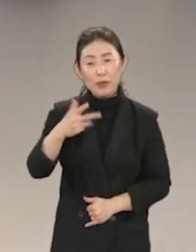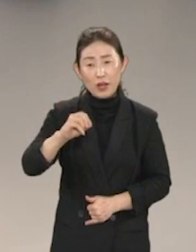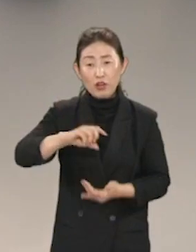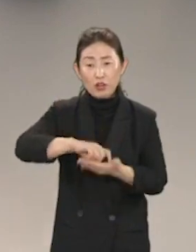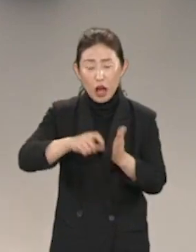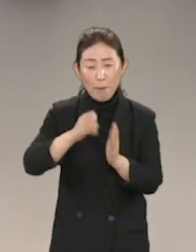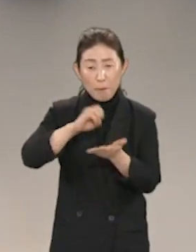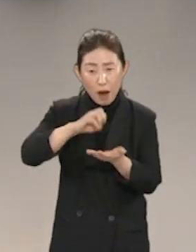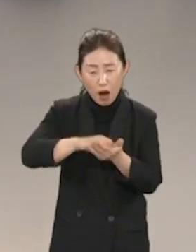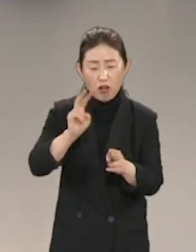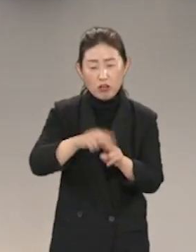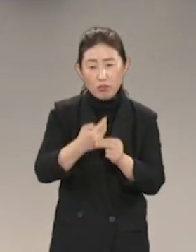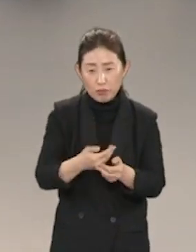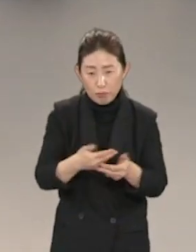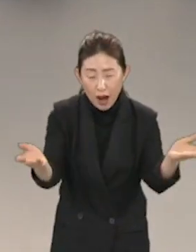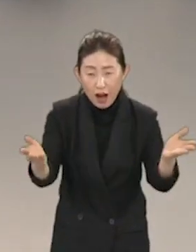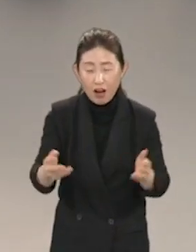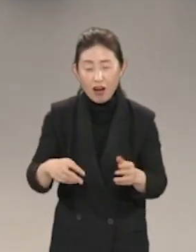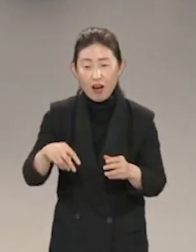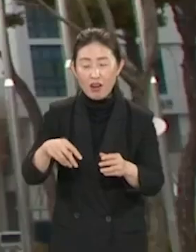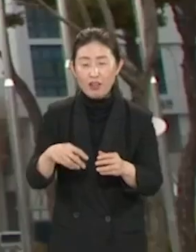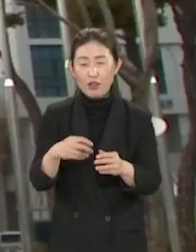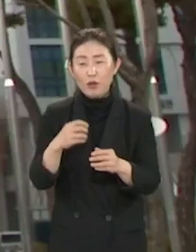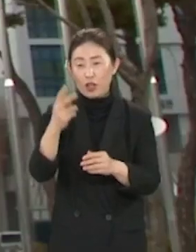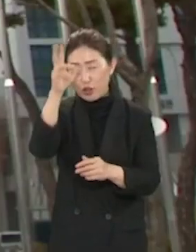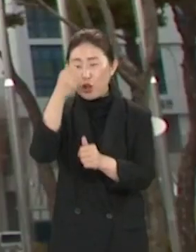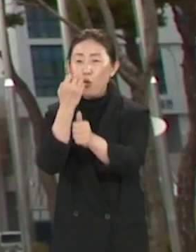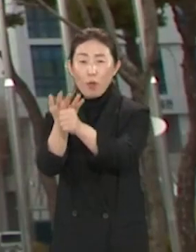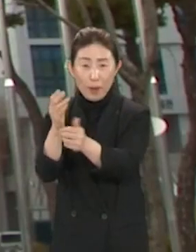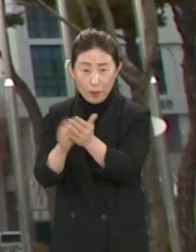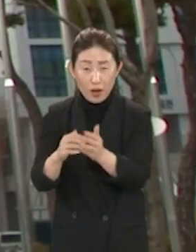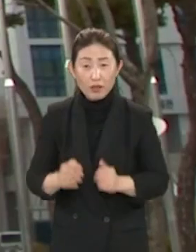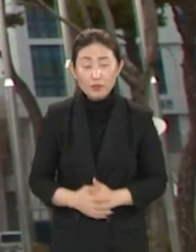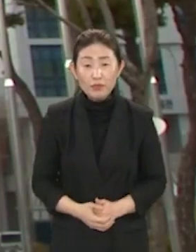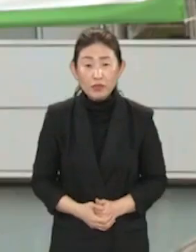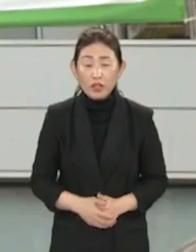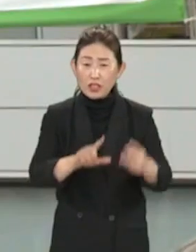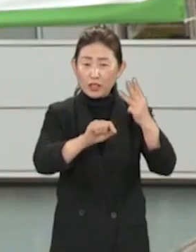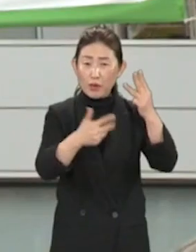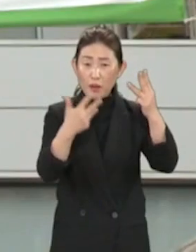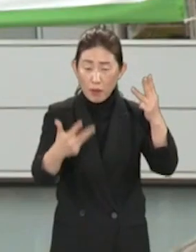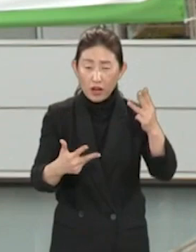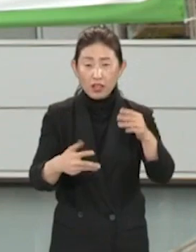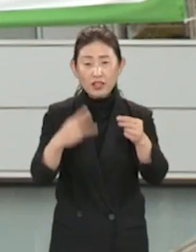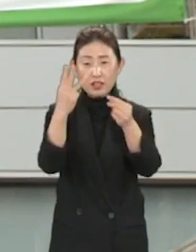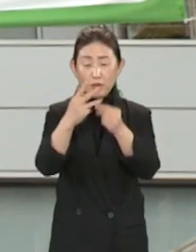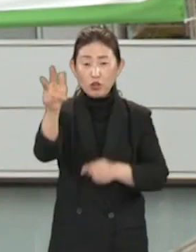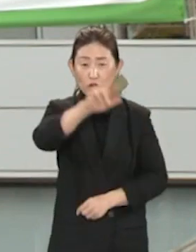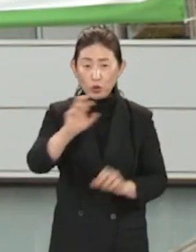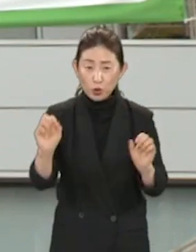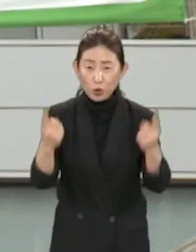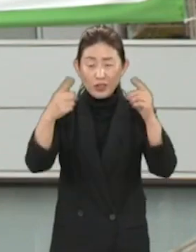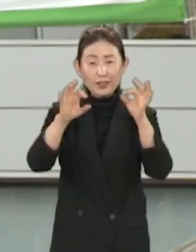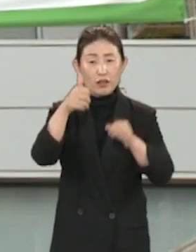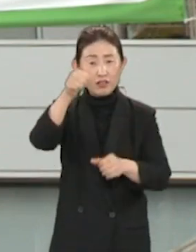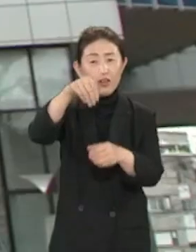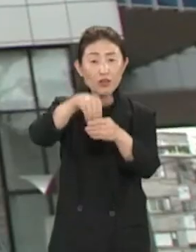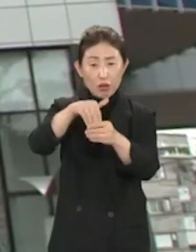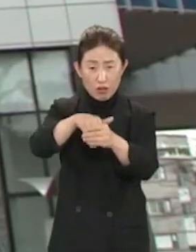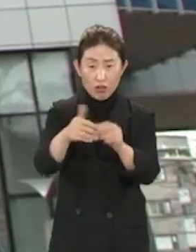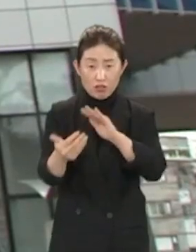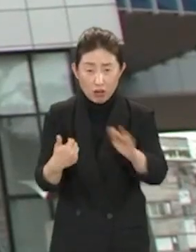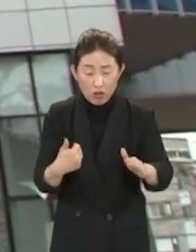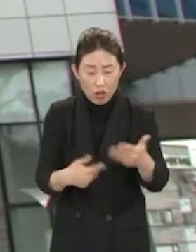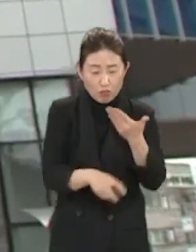빵 세트를 제공했다가 고발당했습니다. 다음 달 8일 실시되는 제3회 전국 동시조합장 선거를 앞두고